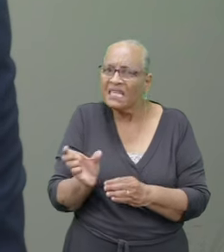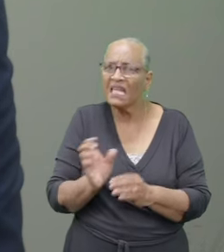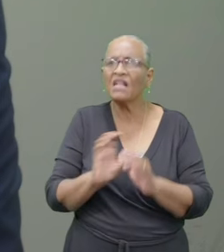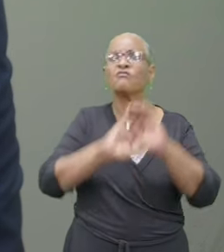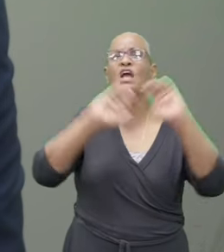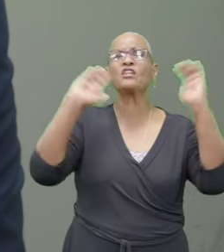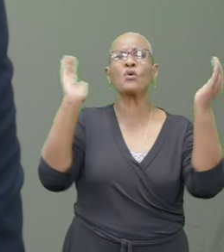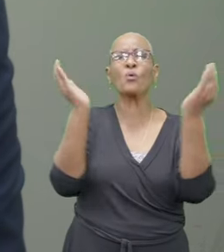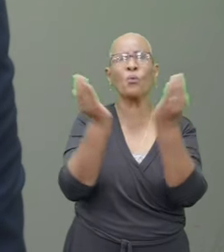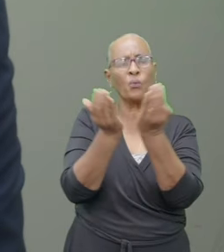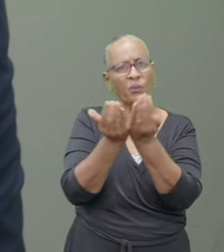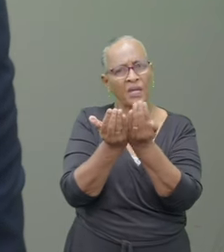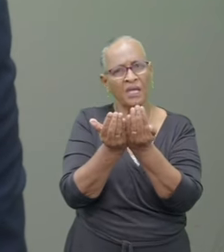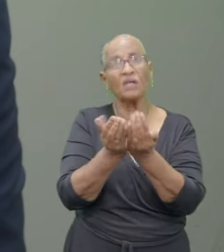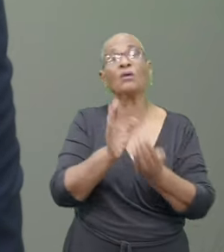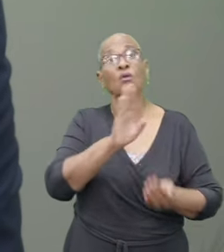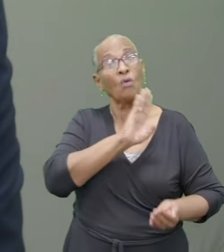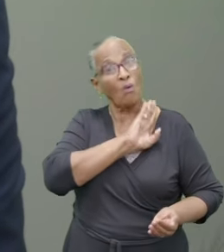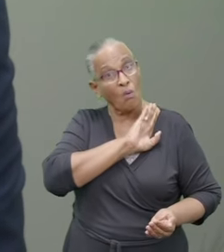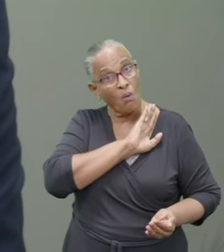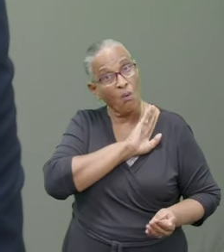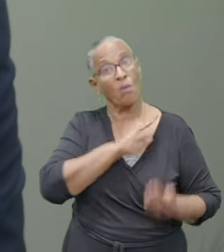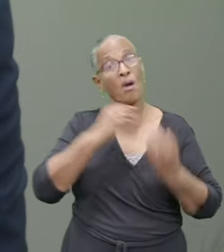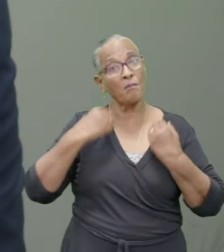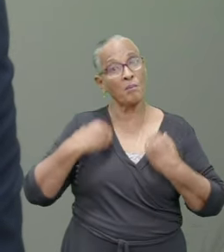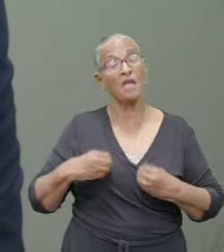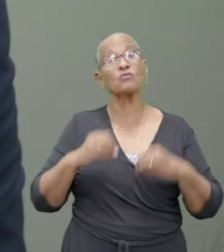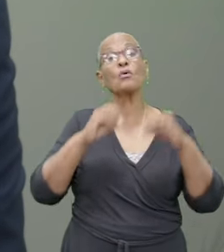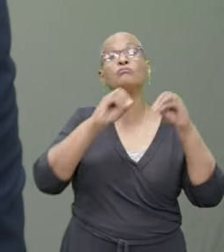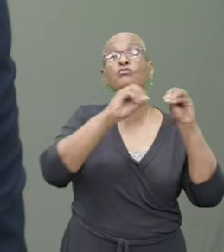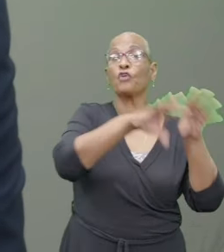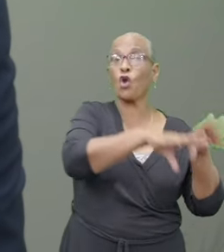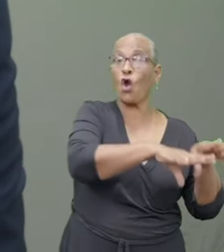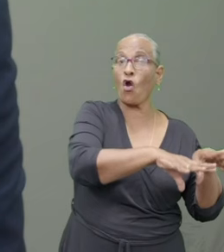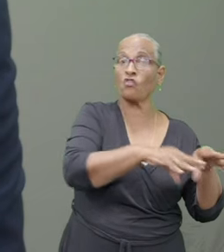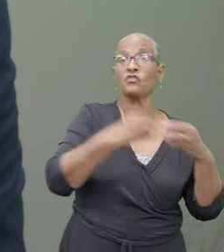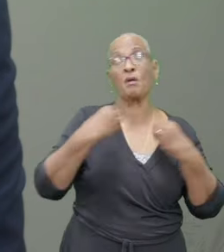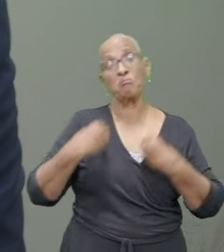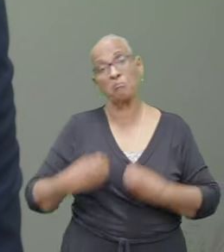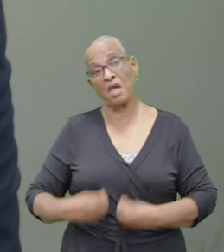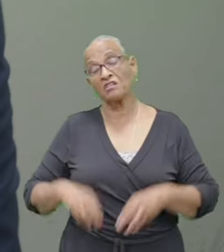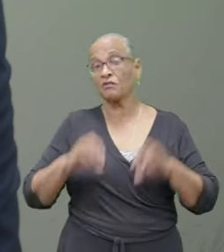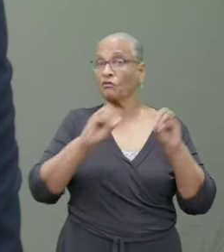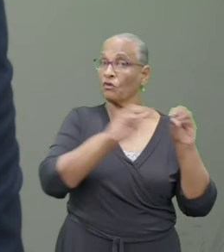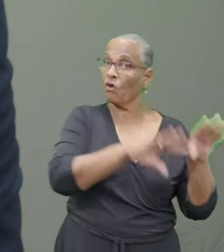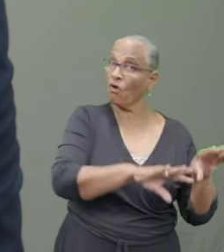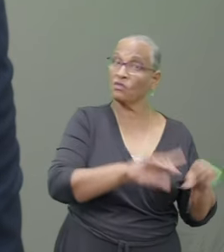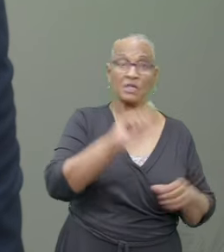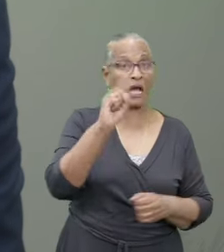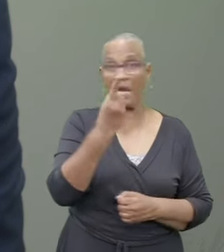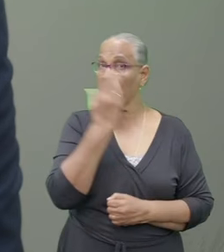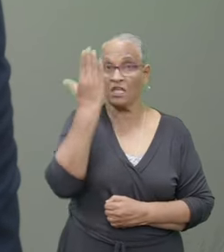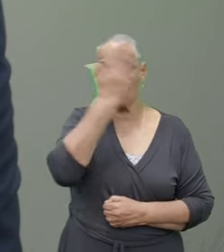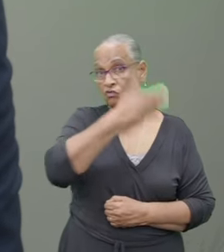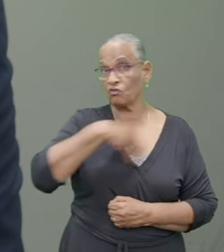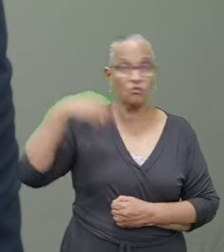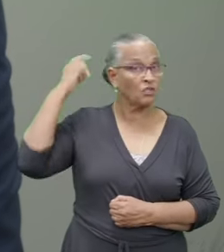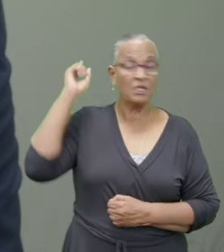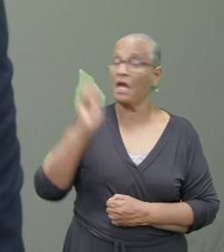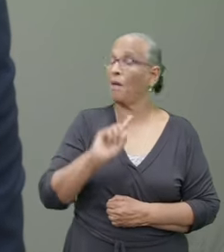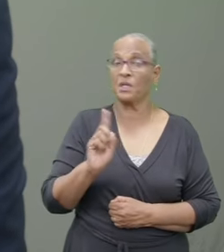globaal migratievraagstuk speelt van zorgwerkers. En dat speelt eigenlijk al lang, maar